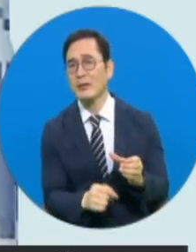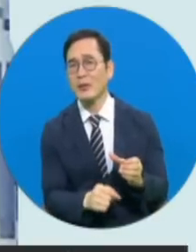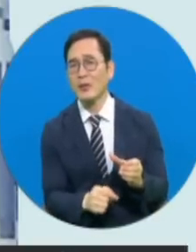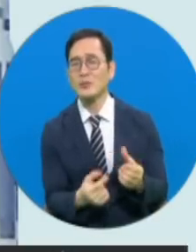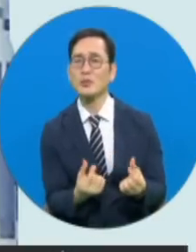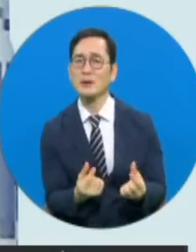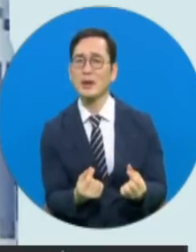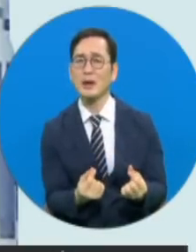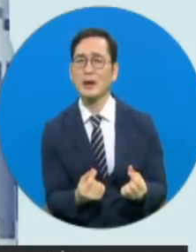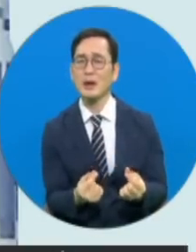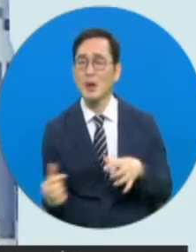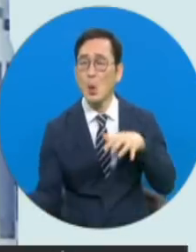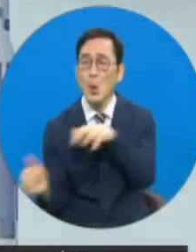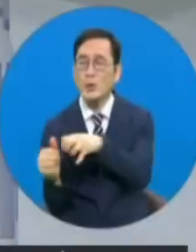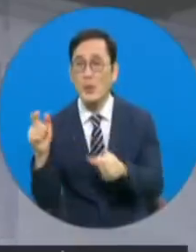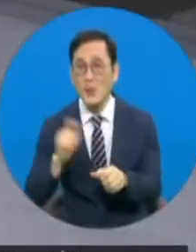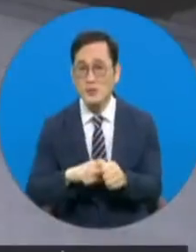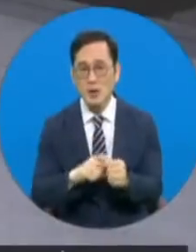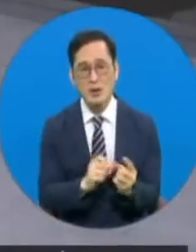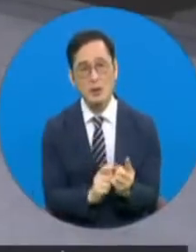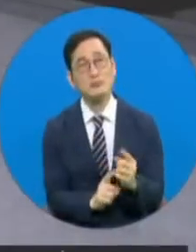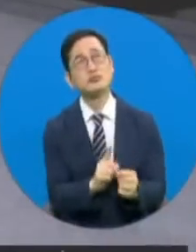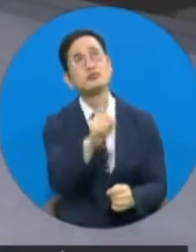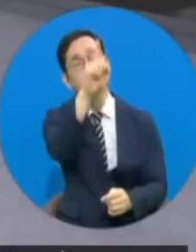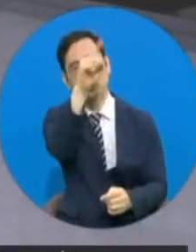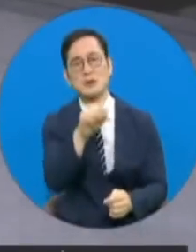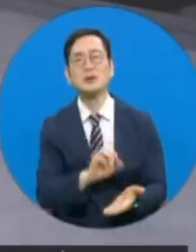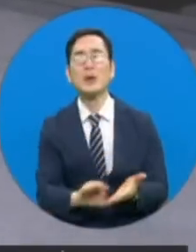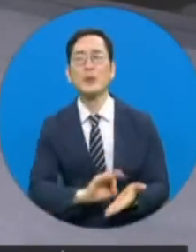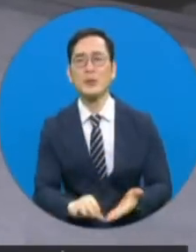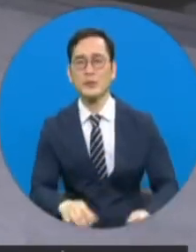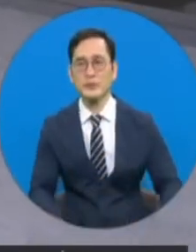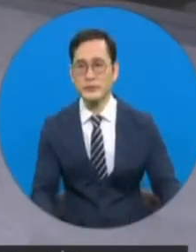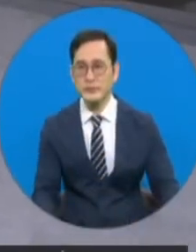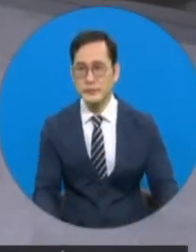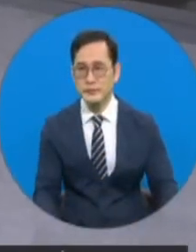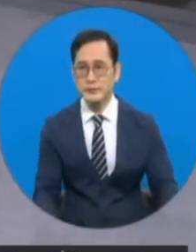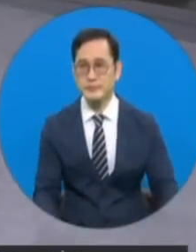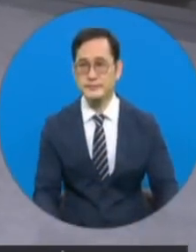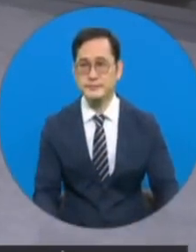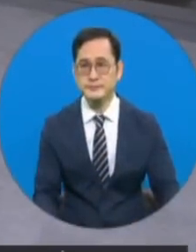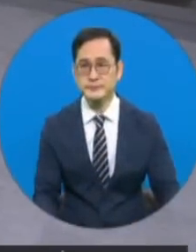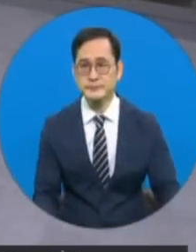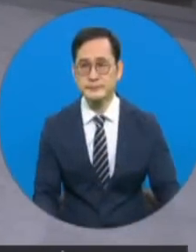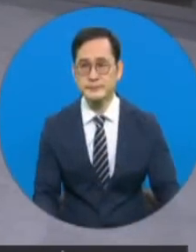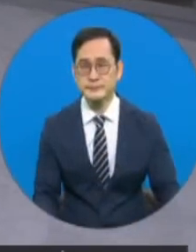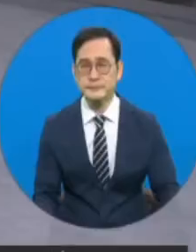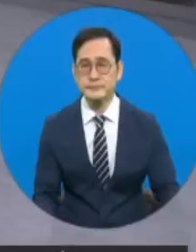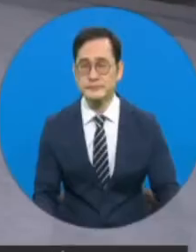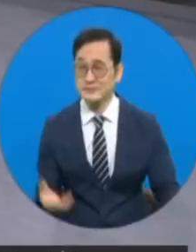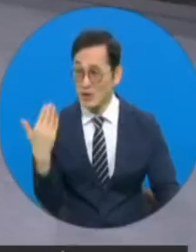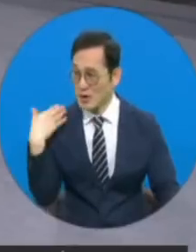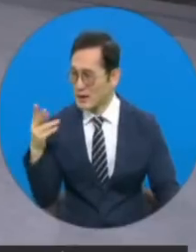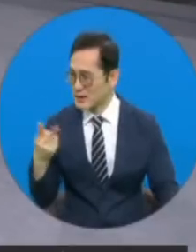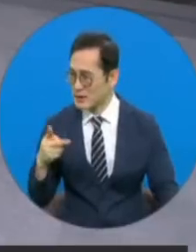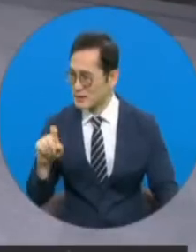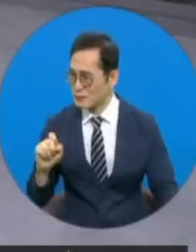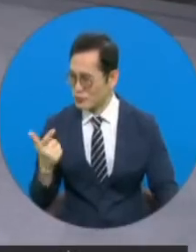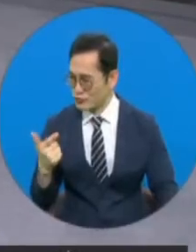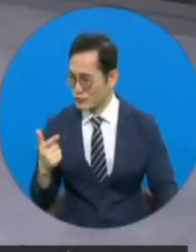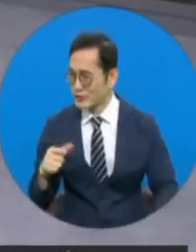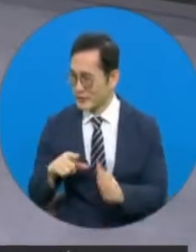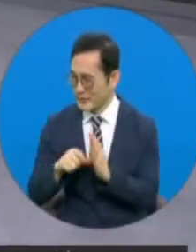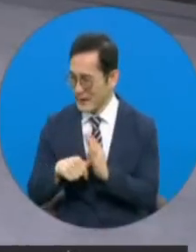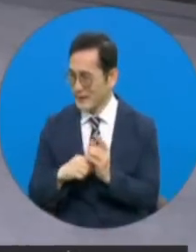엄유식 합천 실장님 2016년에 쏜 것 기억하십니까 제가 그때 국방부 출입했었고 합참